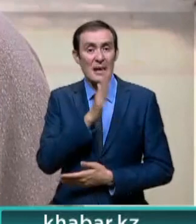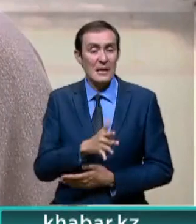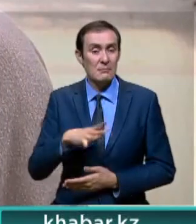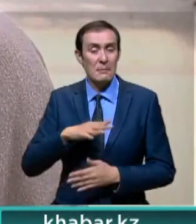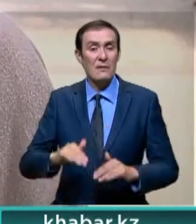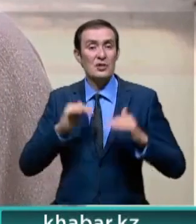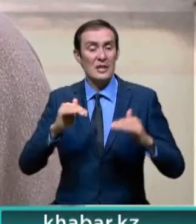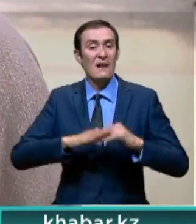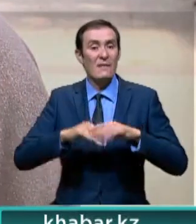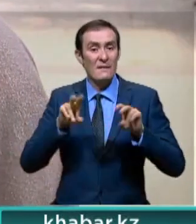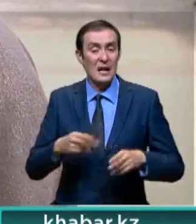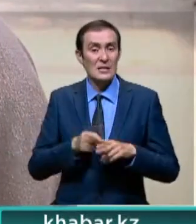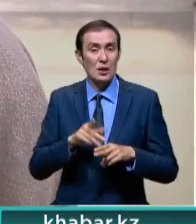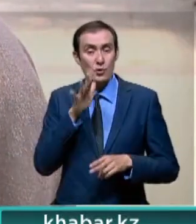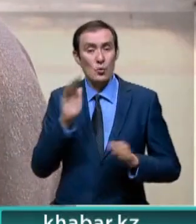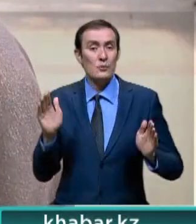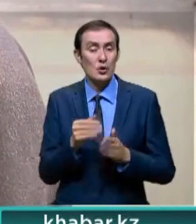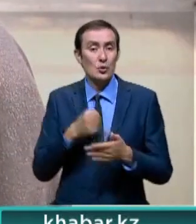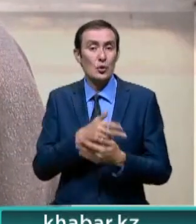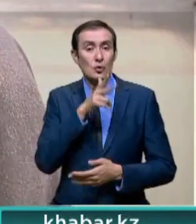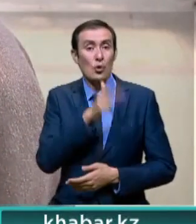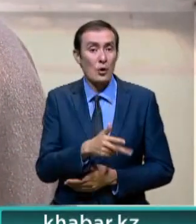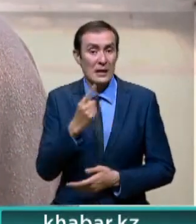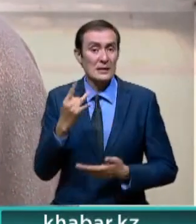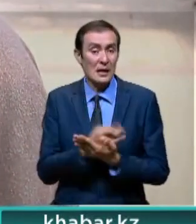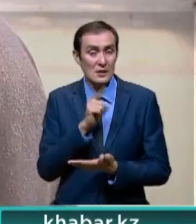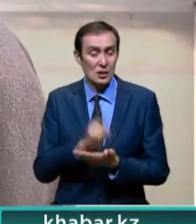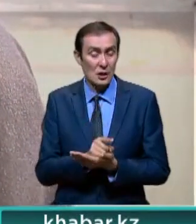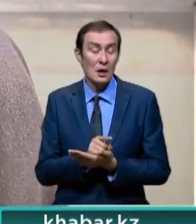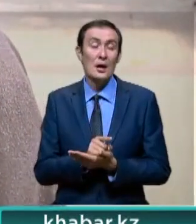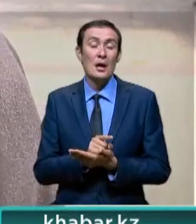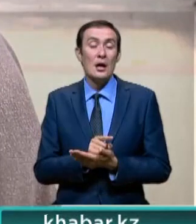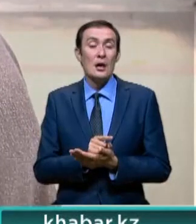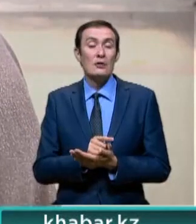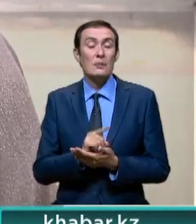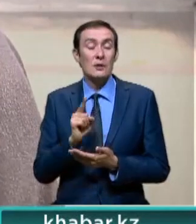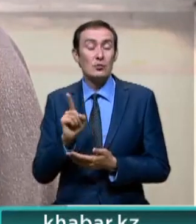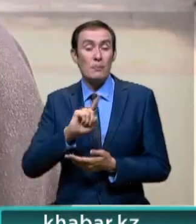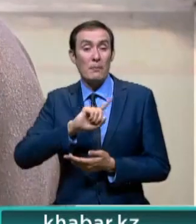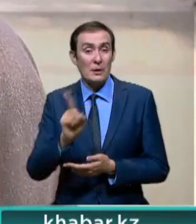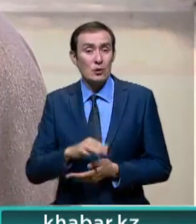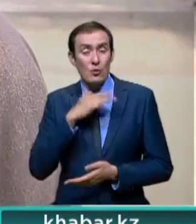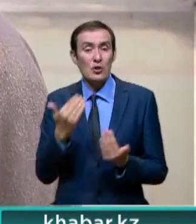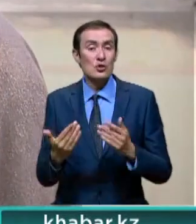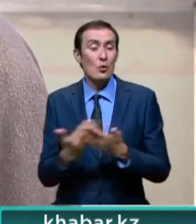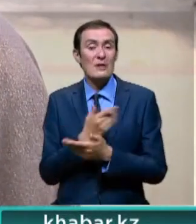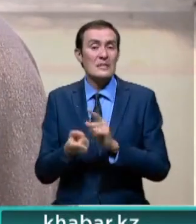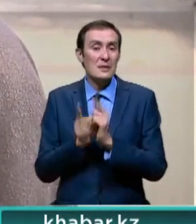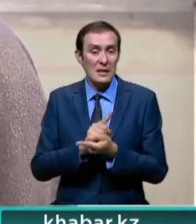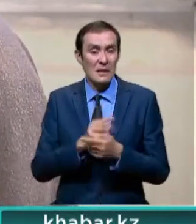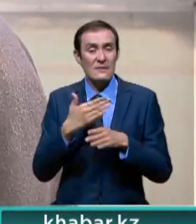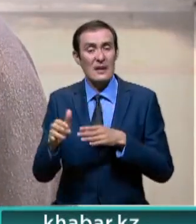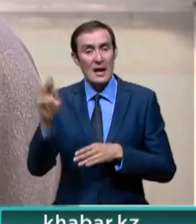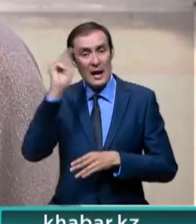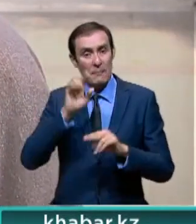повышение квалификации, теперь этот срок уменьшается до 3 лет. Потому как происходит очень важно многих изменений в области